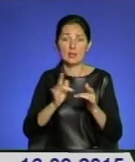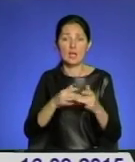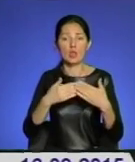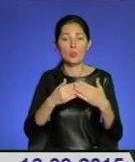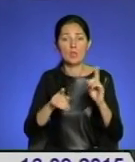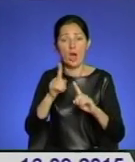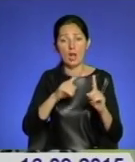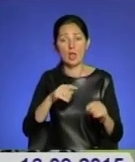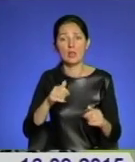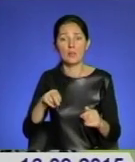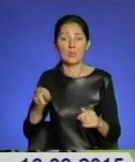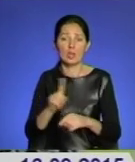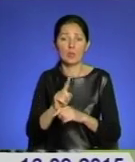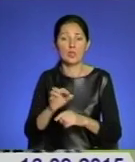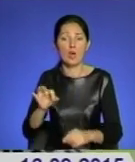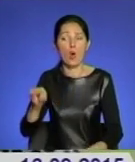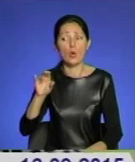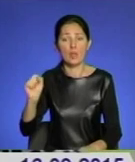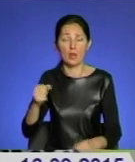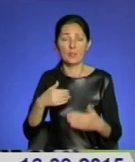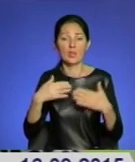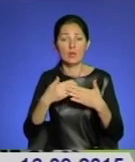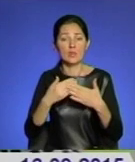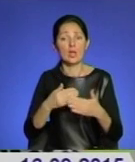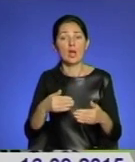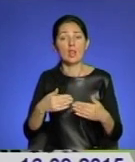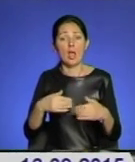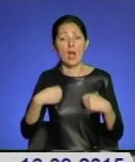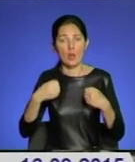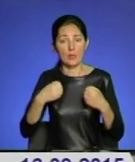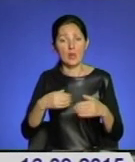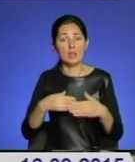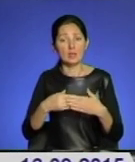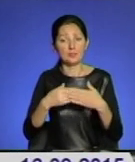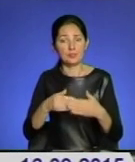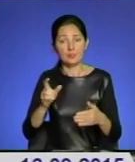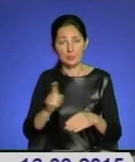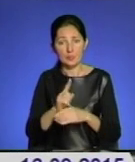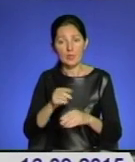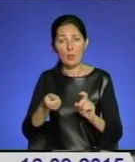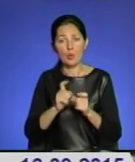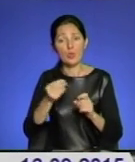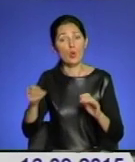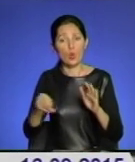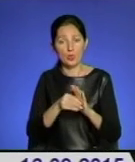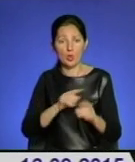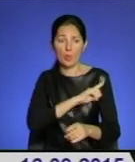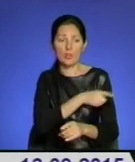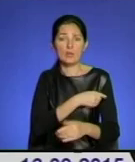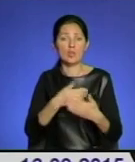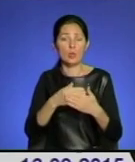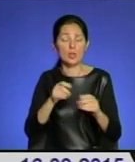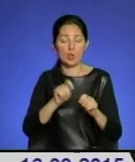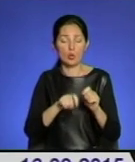ради при Тернопільській ОДА. Активізувати громадськість Тернопілля у боротьбі з корупцією, посиливши громадський контроль за використанням коштів